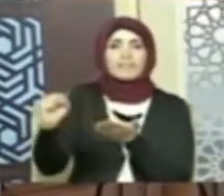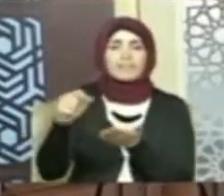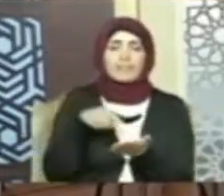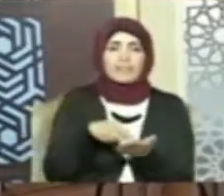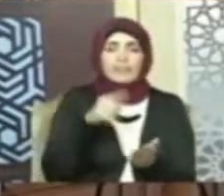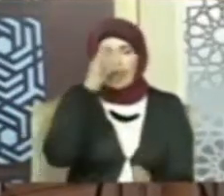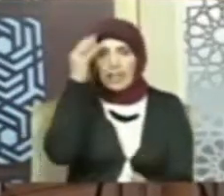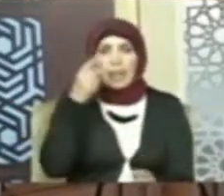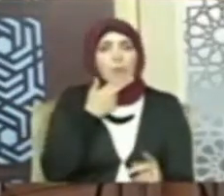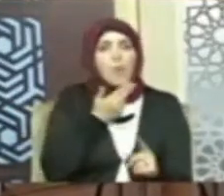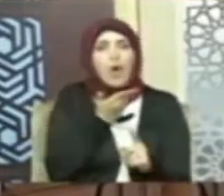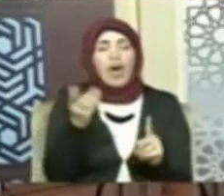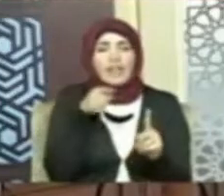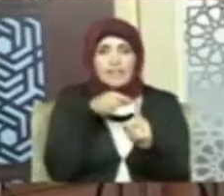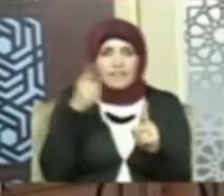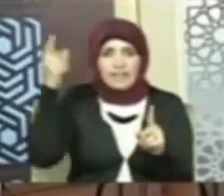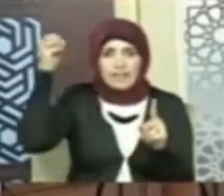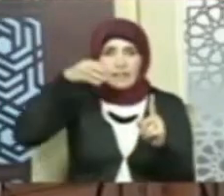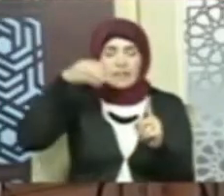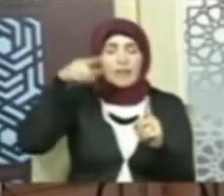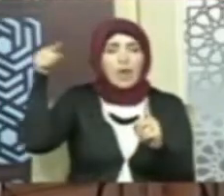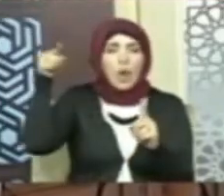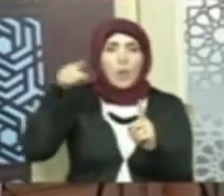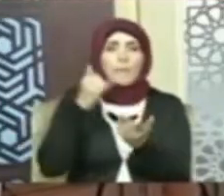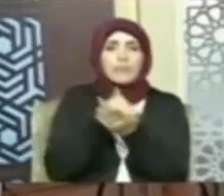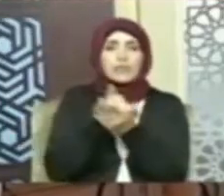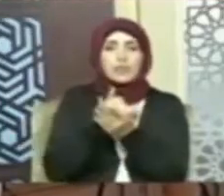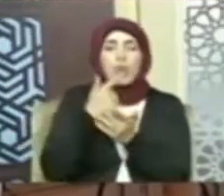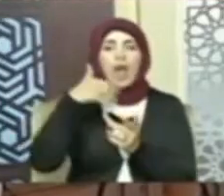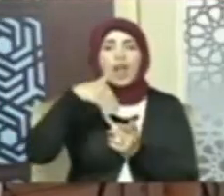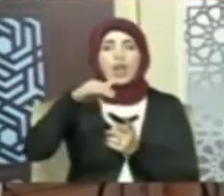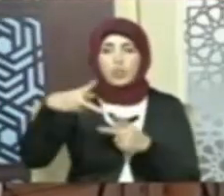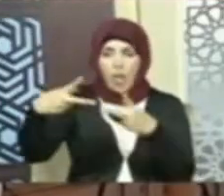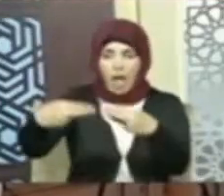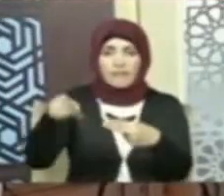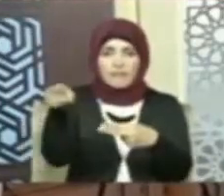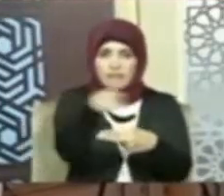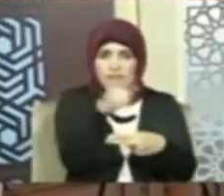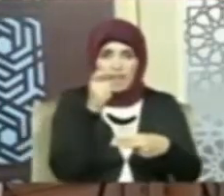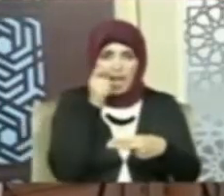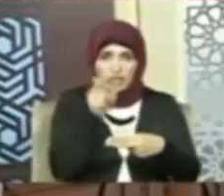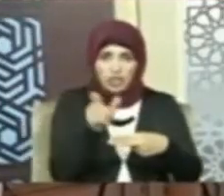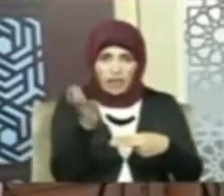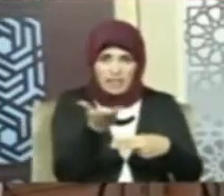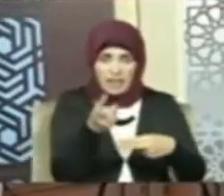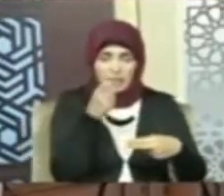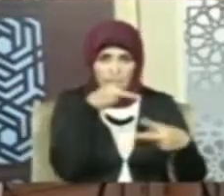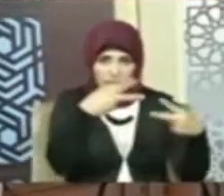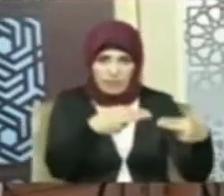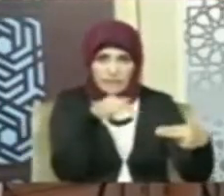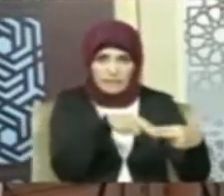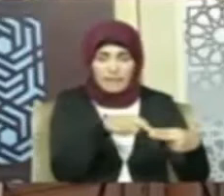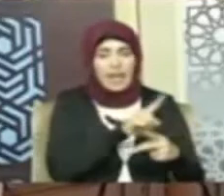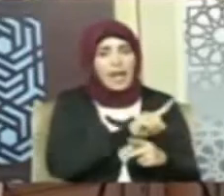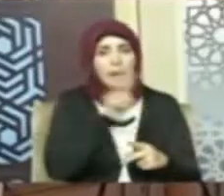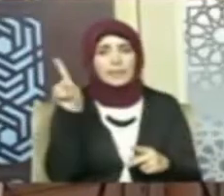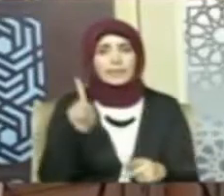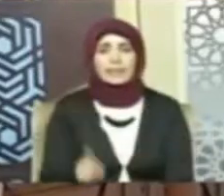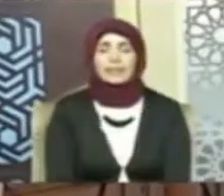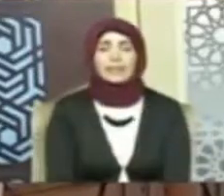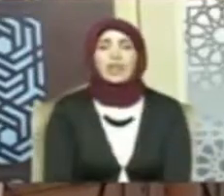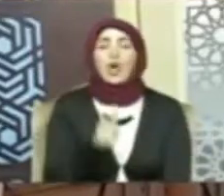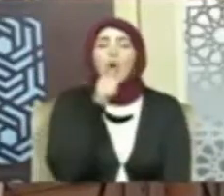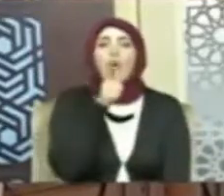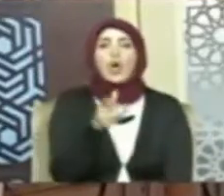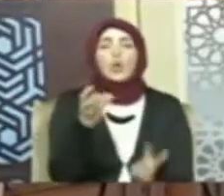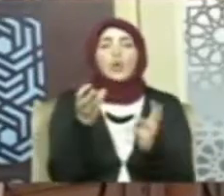فلا رد لفضله. وإن يردك بخير فلا رد لفضله.